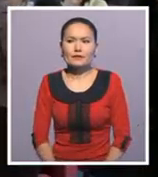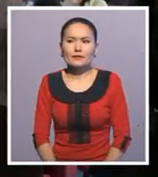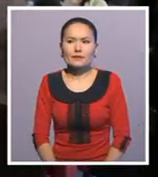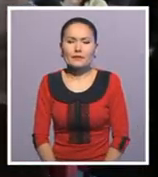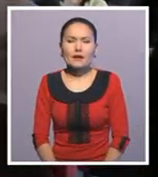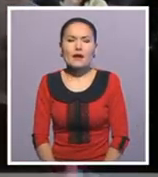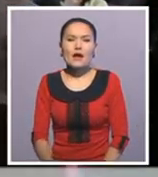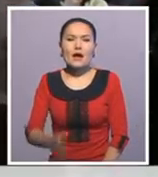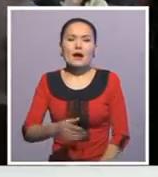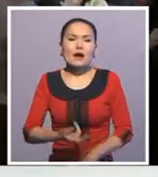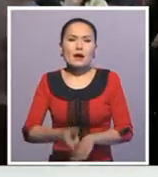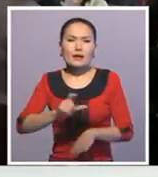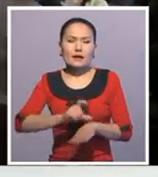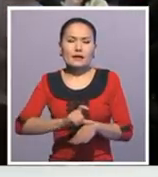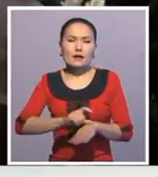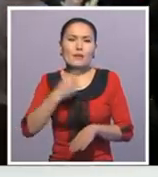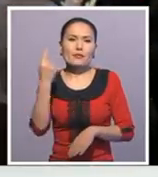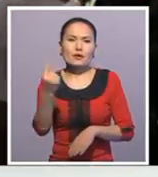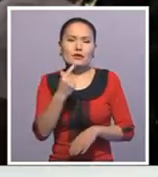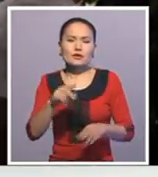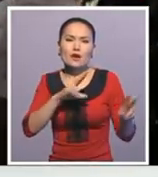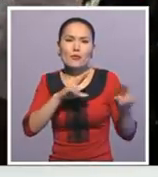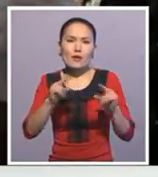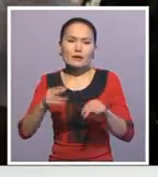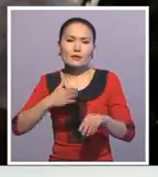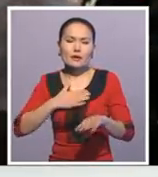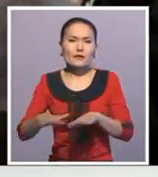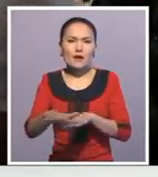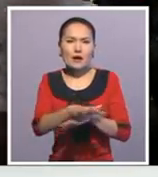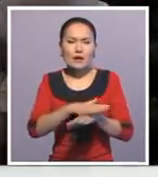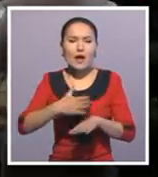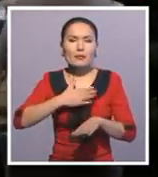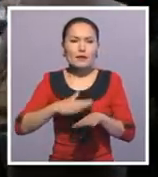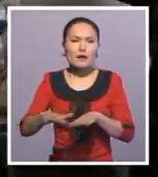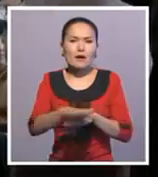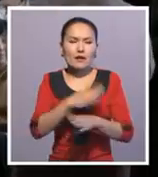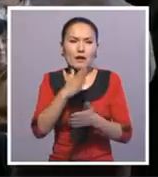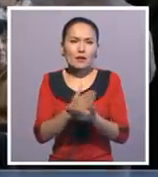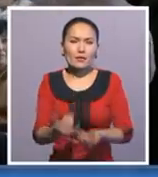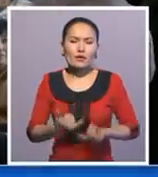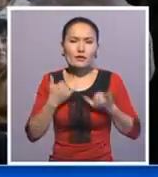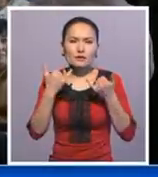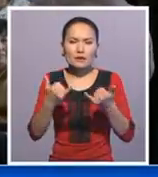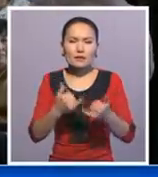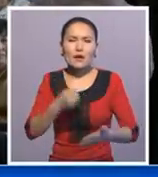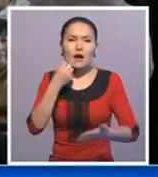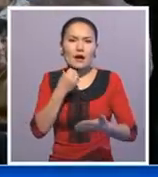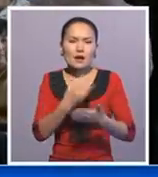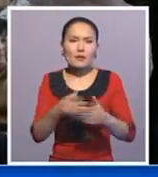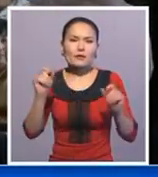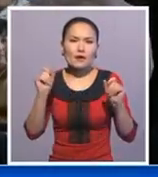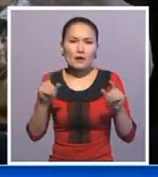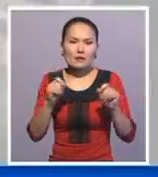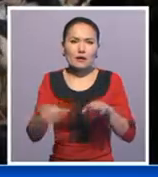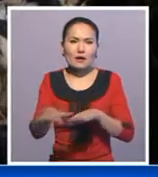бақытым халқым менің, соған берер ойымның алтын кенін. Ол бар болса, мен бармын, қор болмаймын, қымбатырақ алтыннан